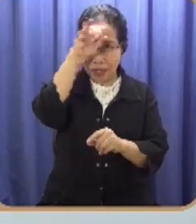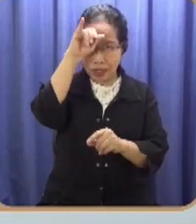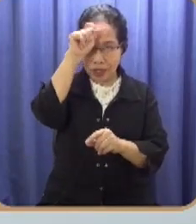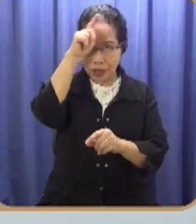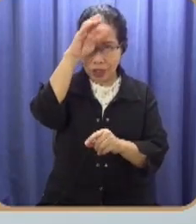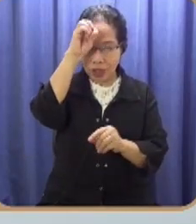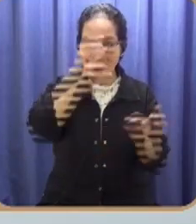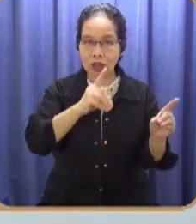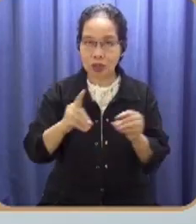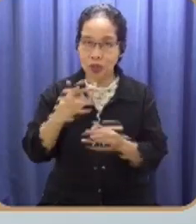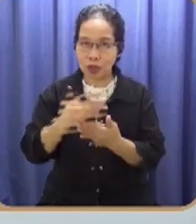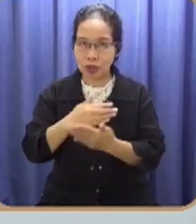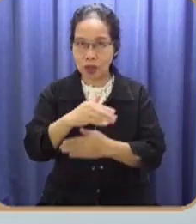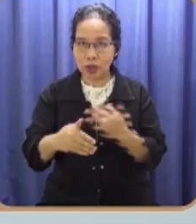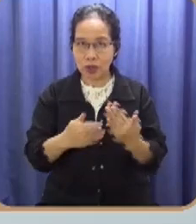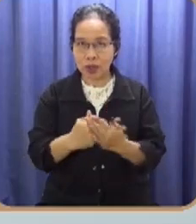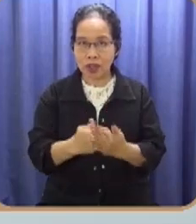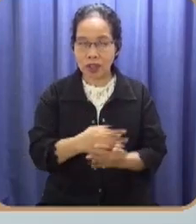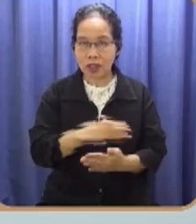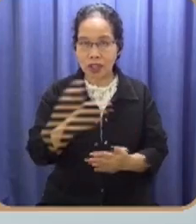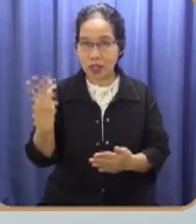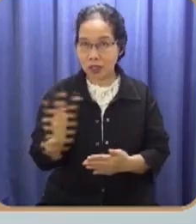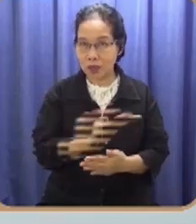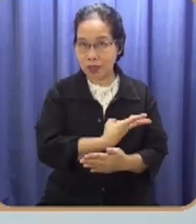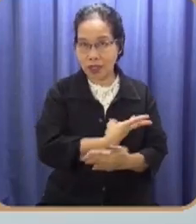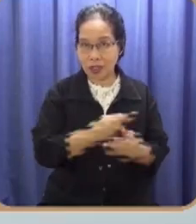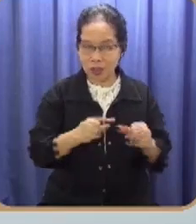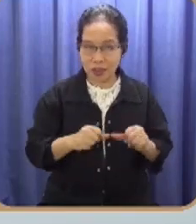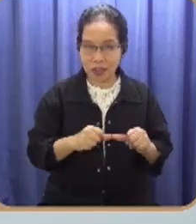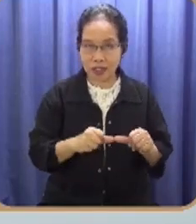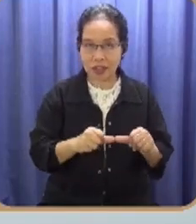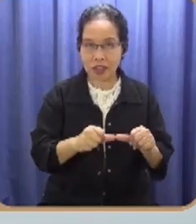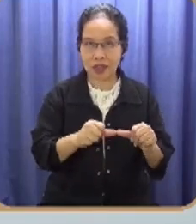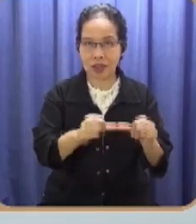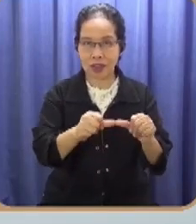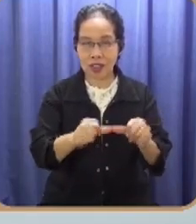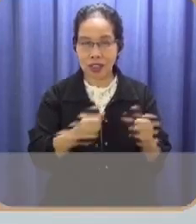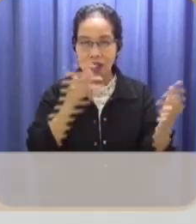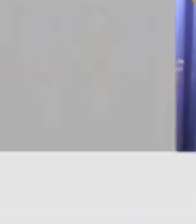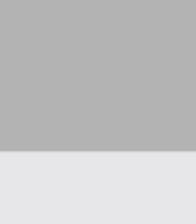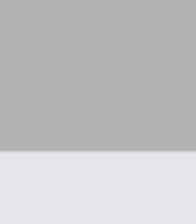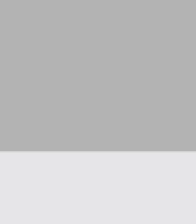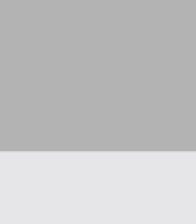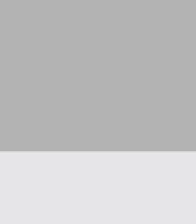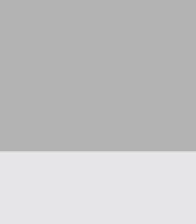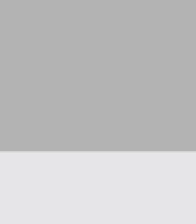mabuti sa lahat at tayo po ay magpapatuloy ng ating serbisyong bayanihan.